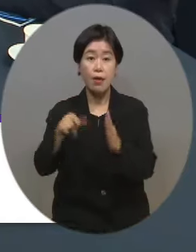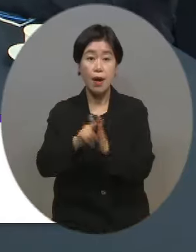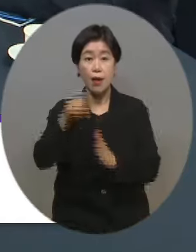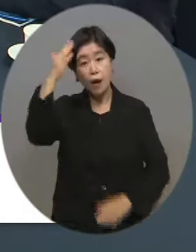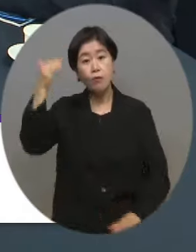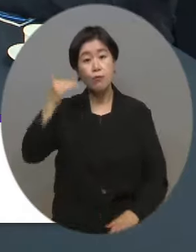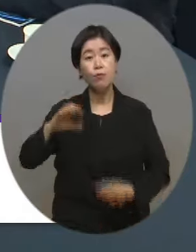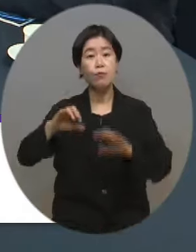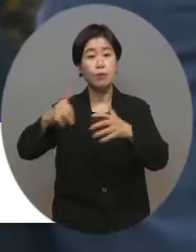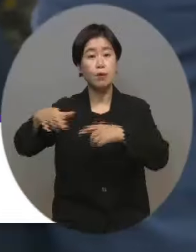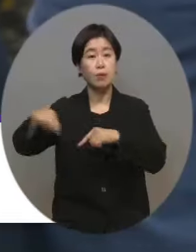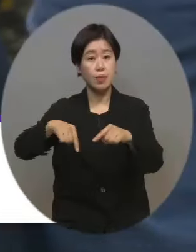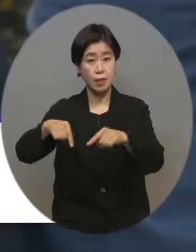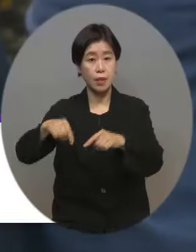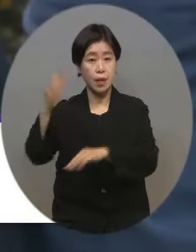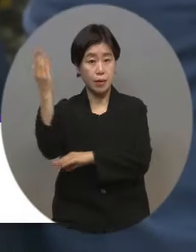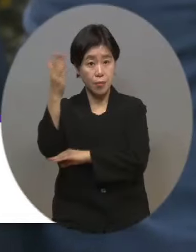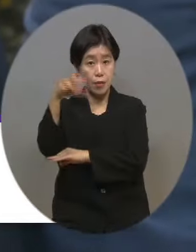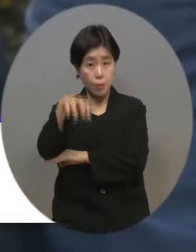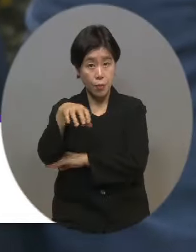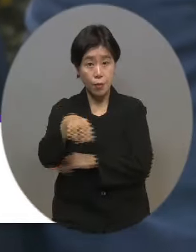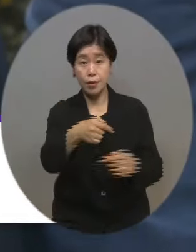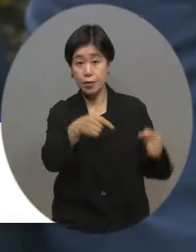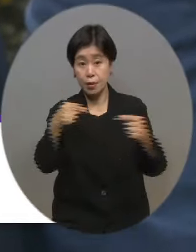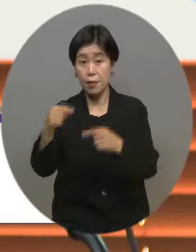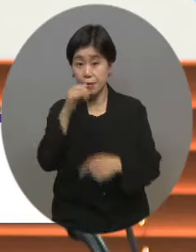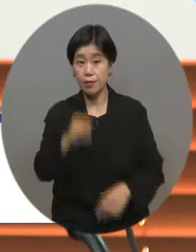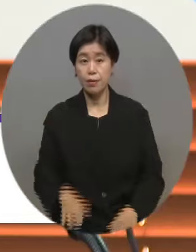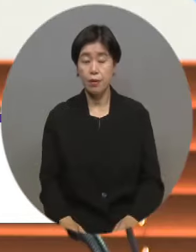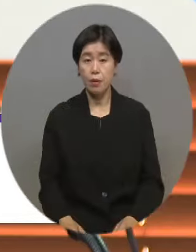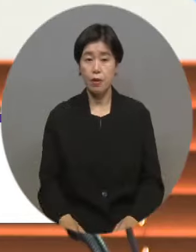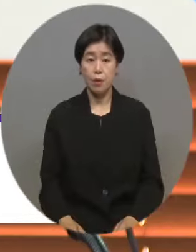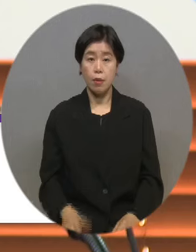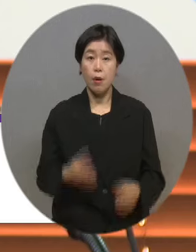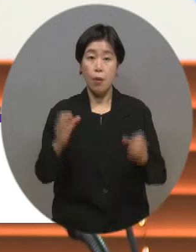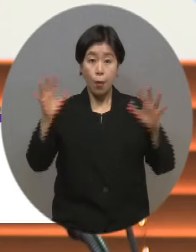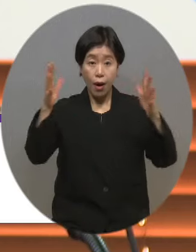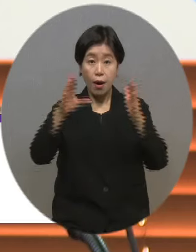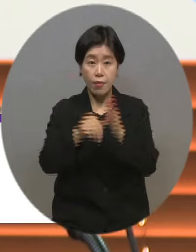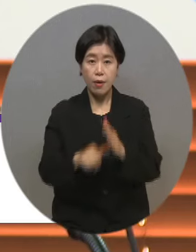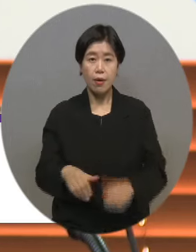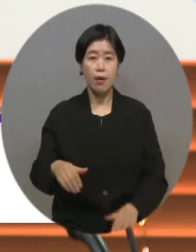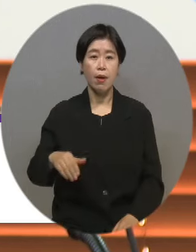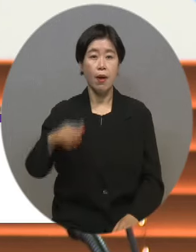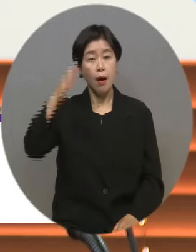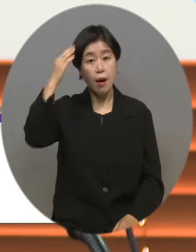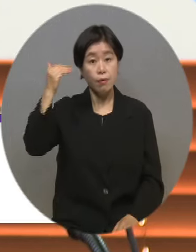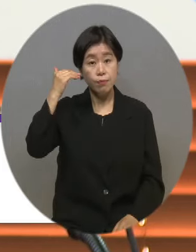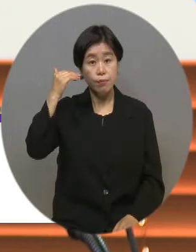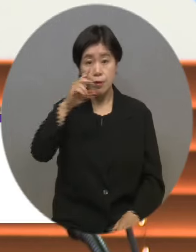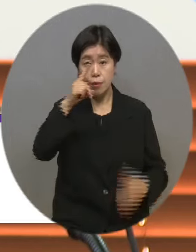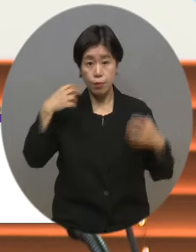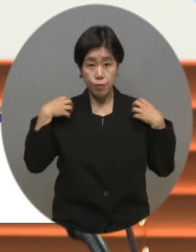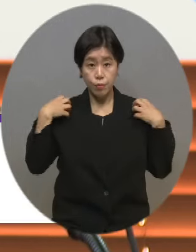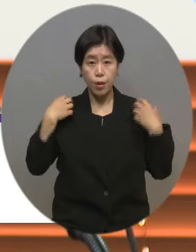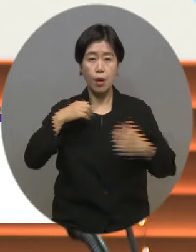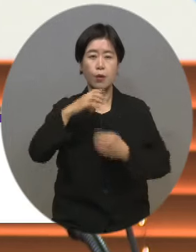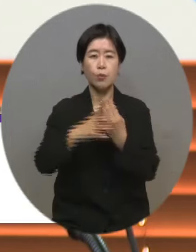세미나에 참석했습니다. 김영호 장관은 환영사를 통해 정부는 자유로운 통일 한반도라는 분명한 지향점